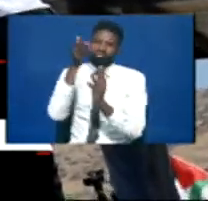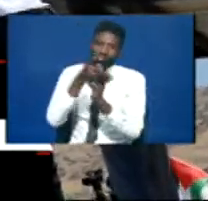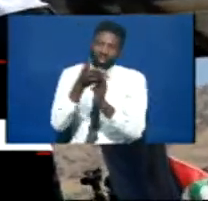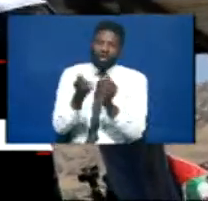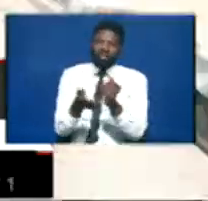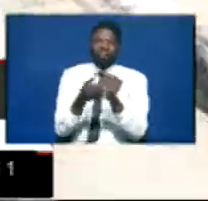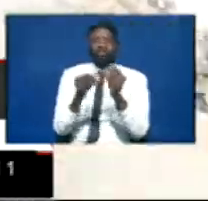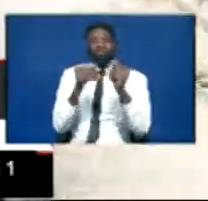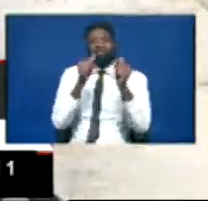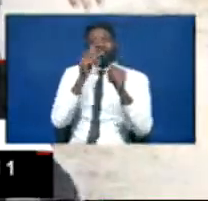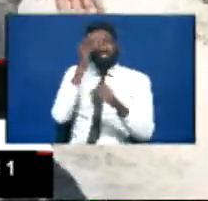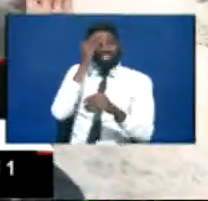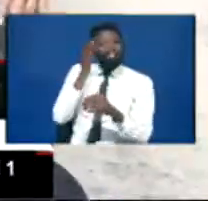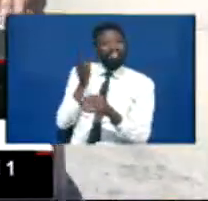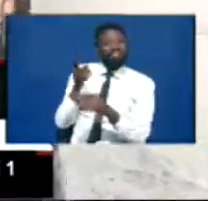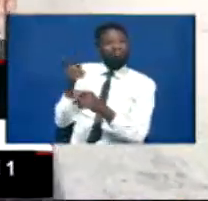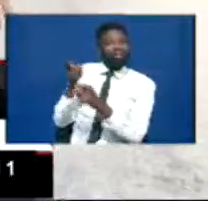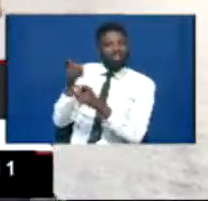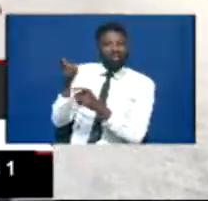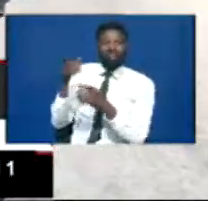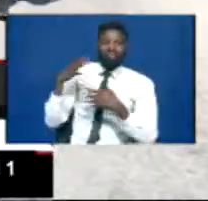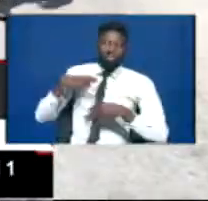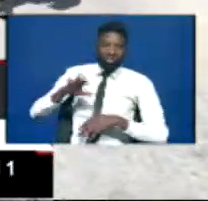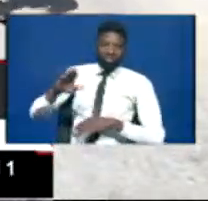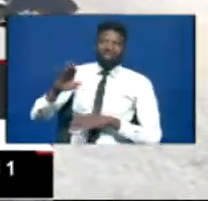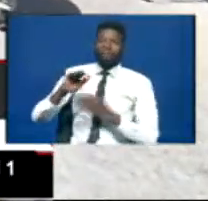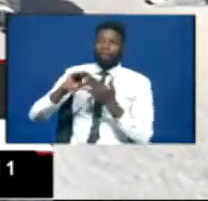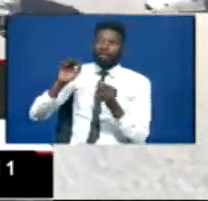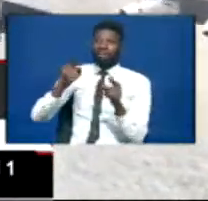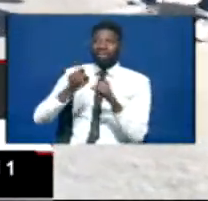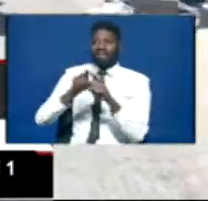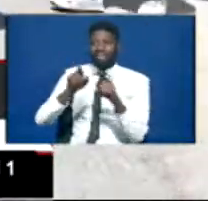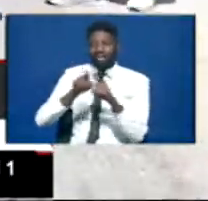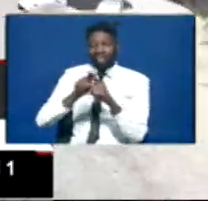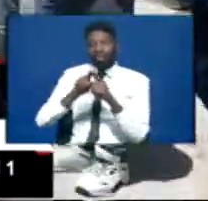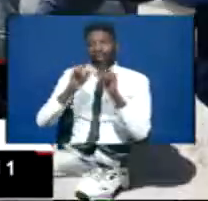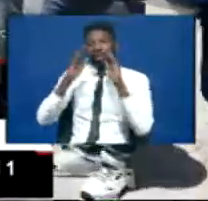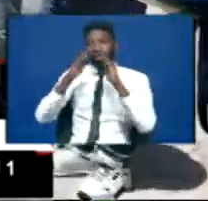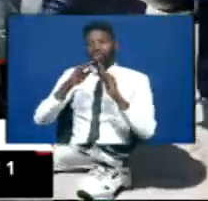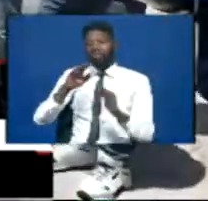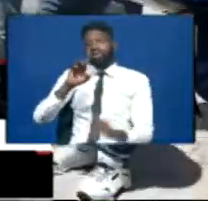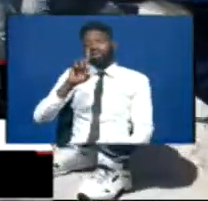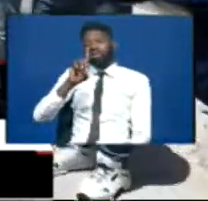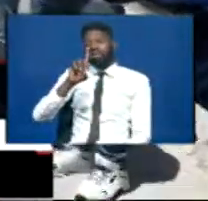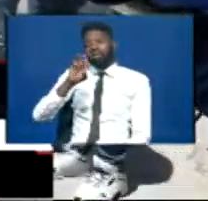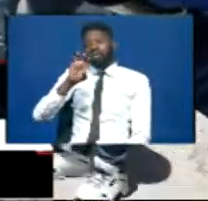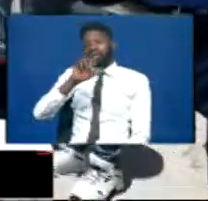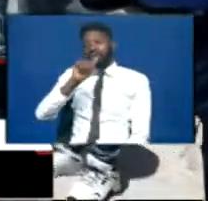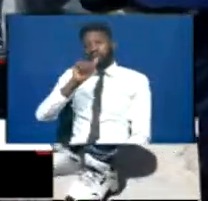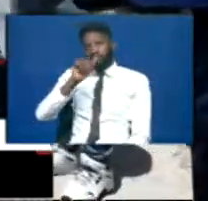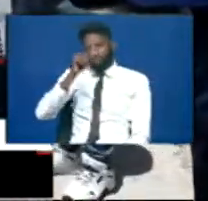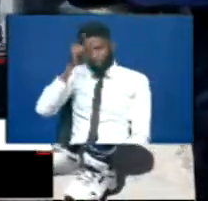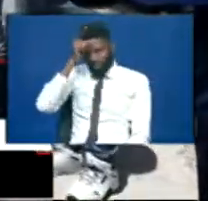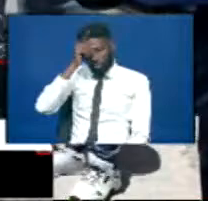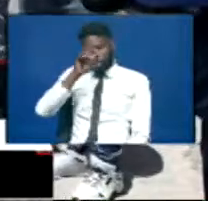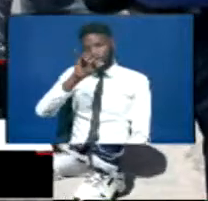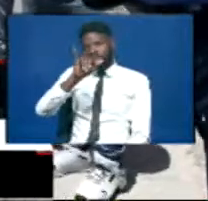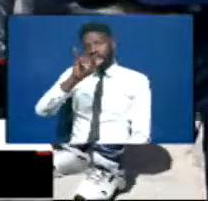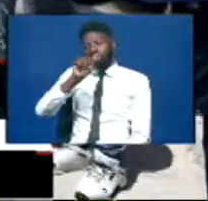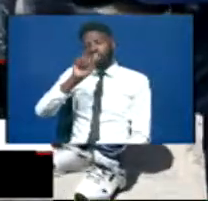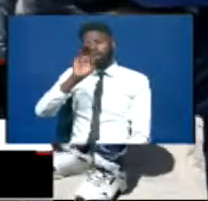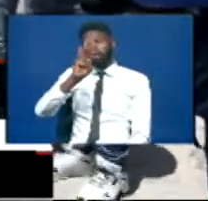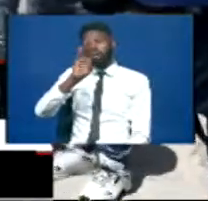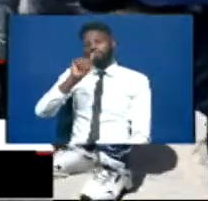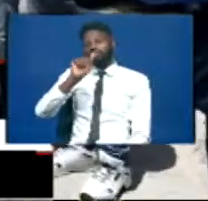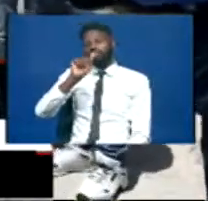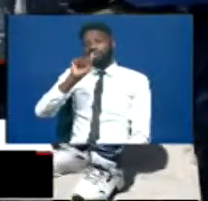Israel. Vikosi hivyo pia vililipua nyumba ya Dea Hamarshe katika kijiji cha Yabad magharibi ya